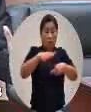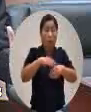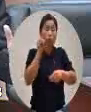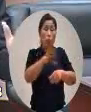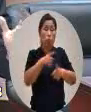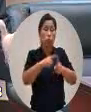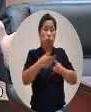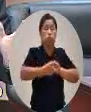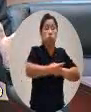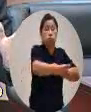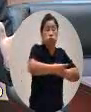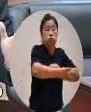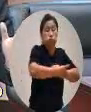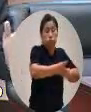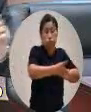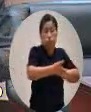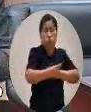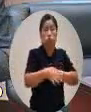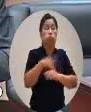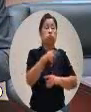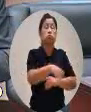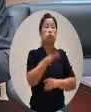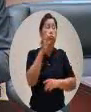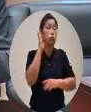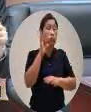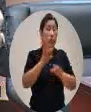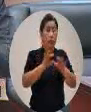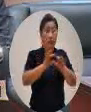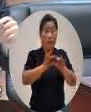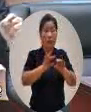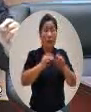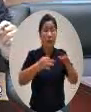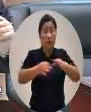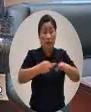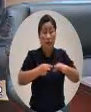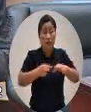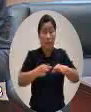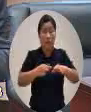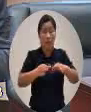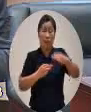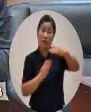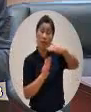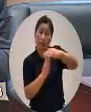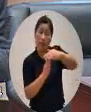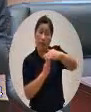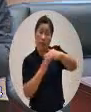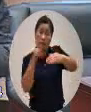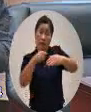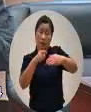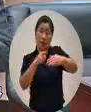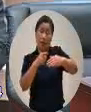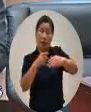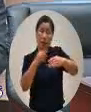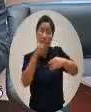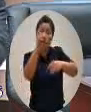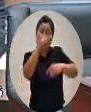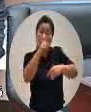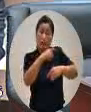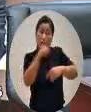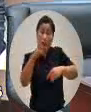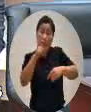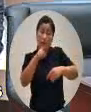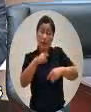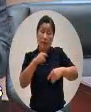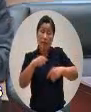齁他們是那時候把點子頂四層的地主派幾個代表